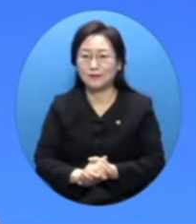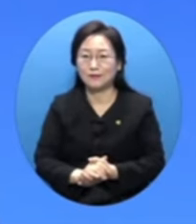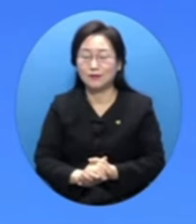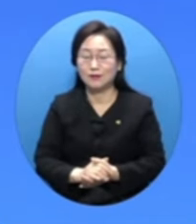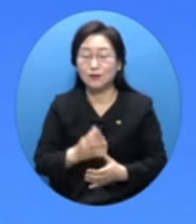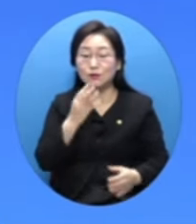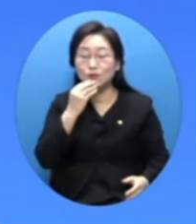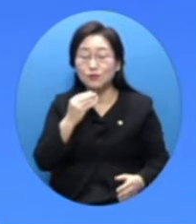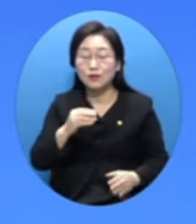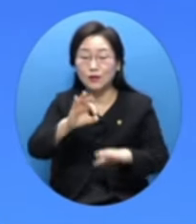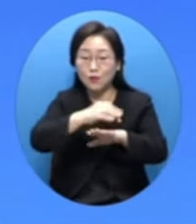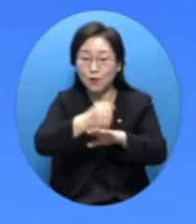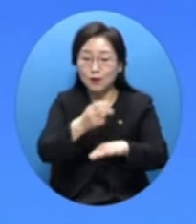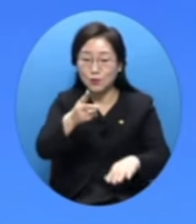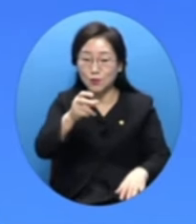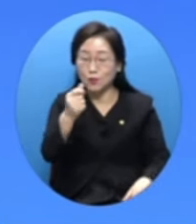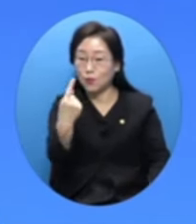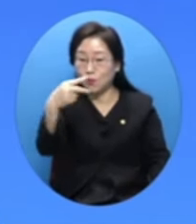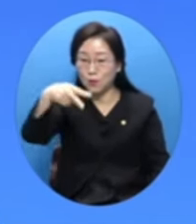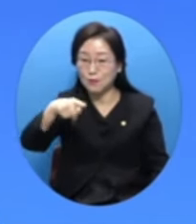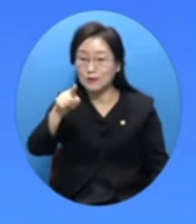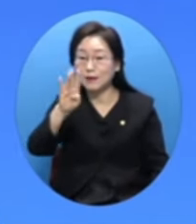유다왕 여호사밧 시대의 일입니다.